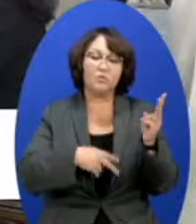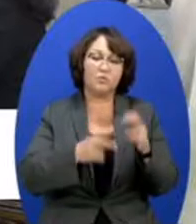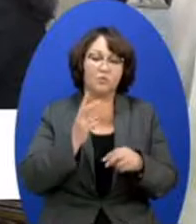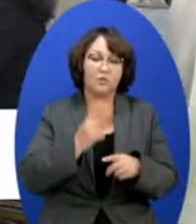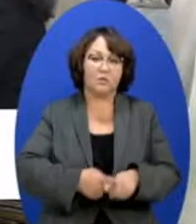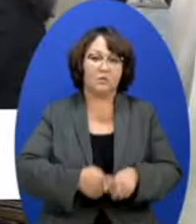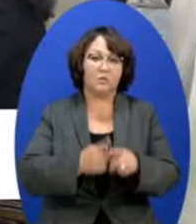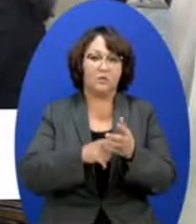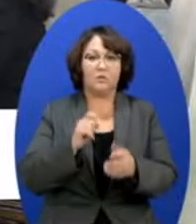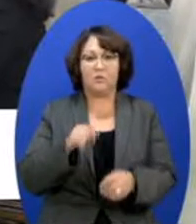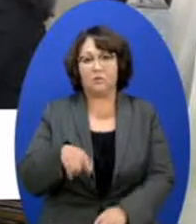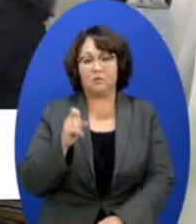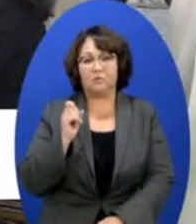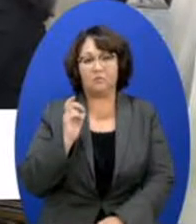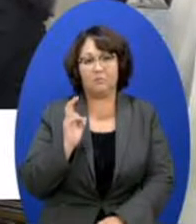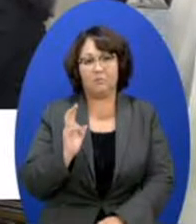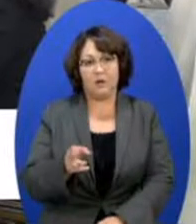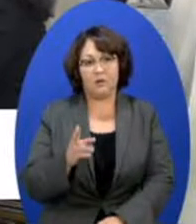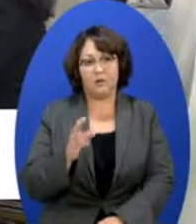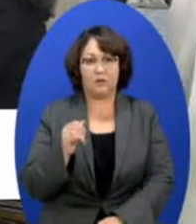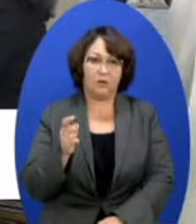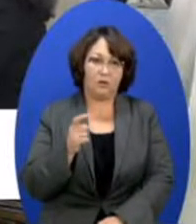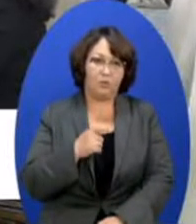яг банк санхүүгийн